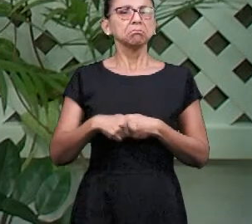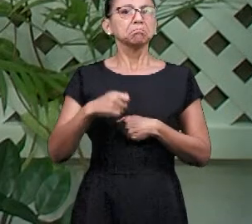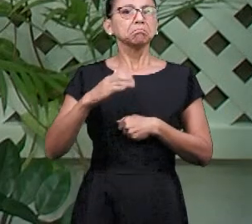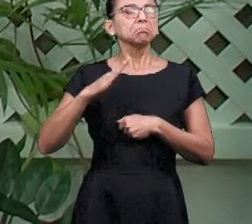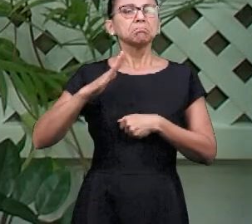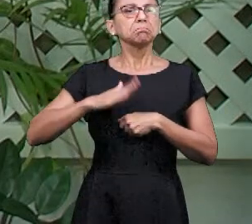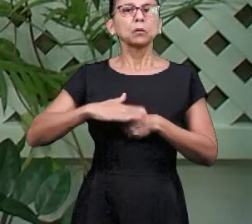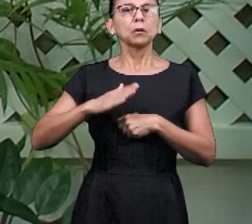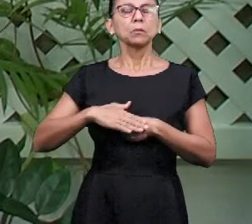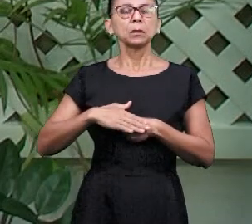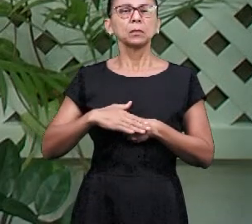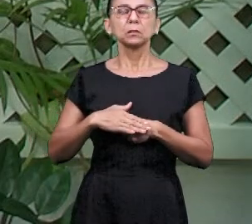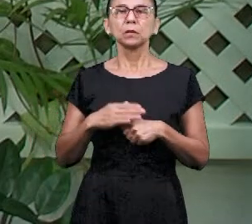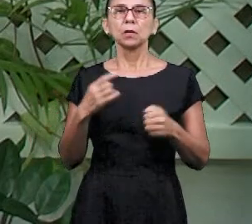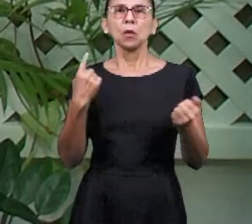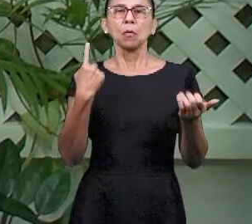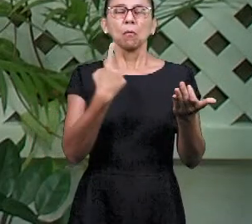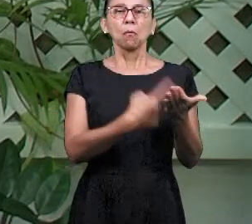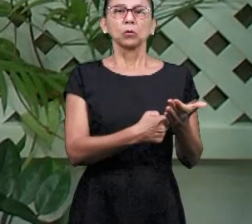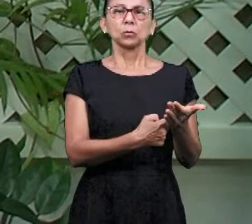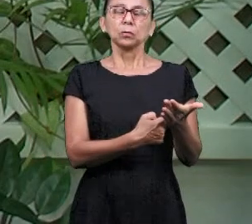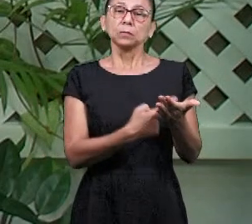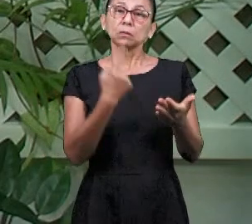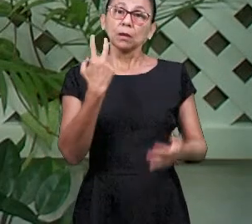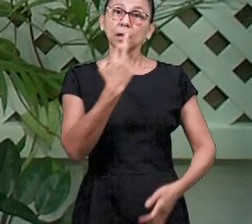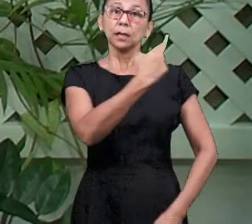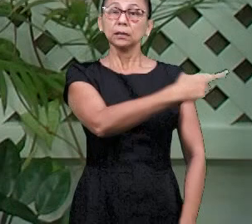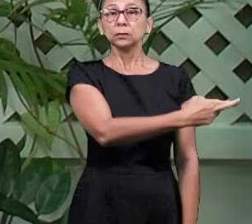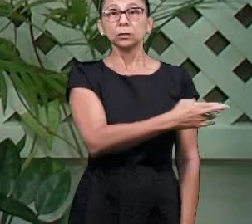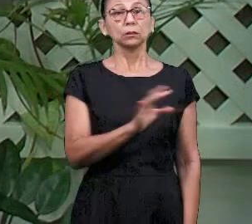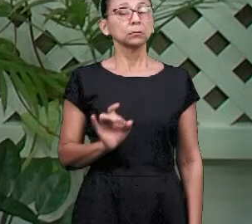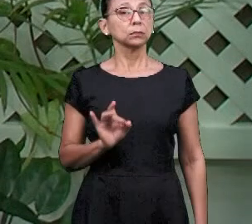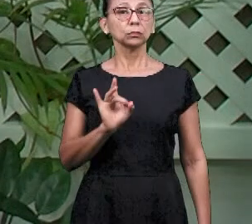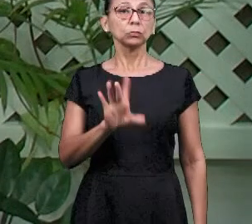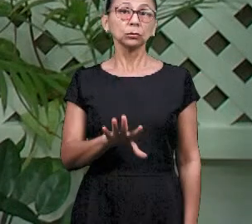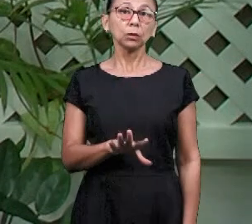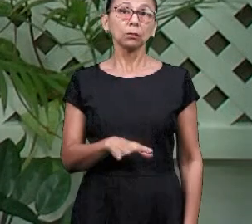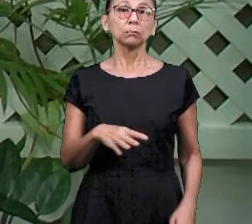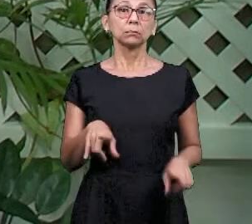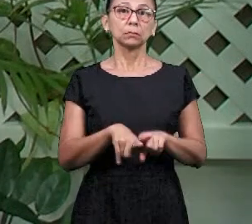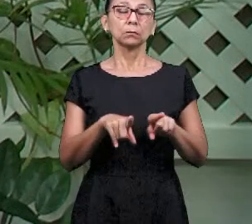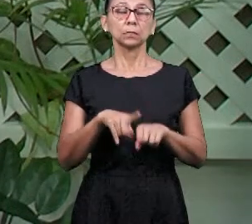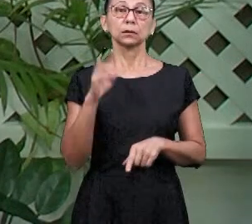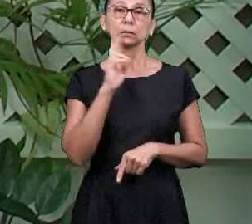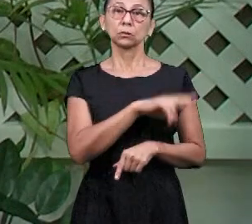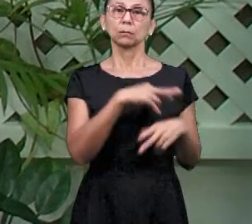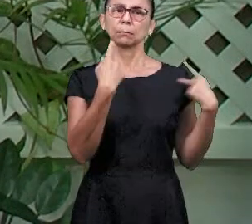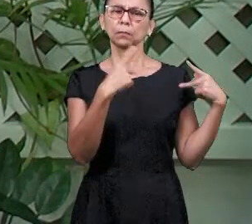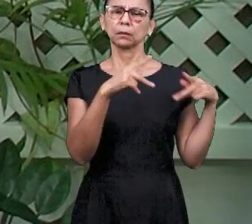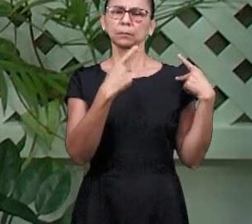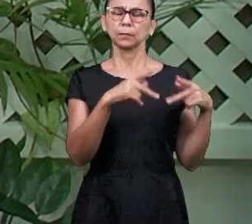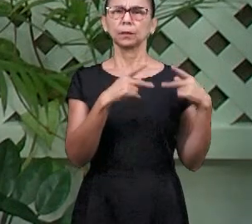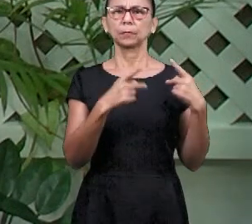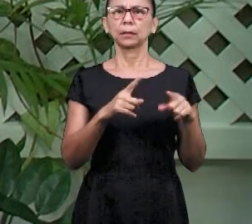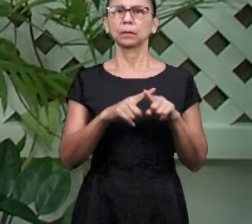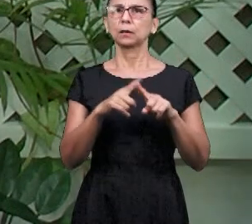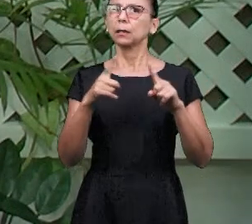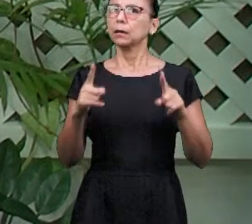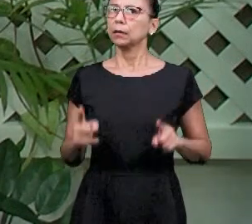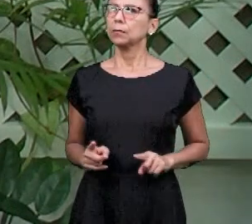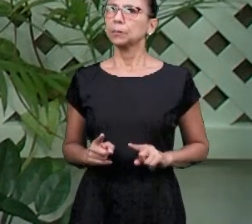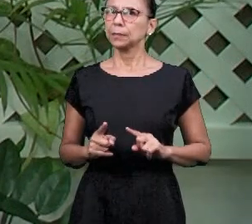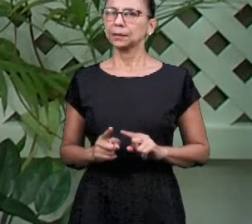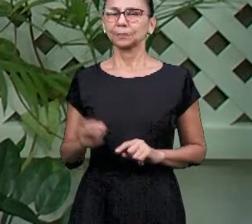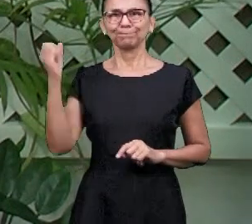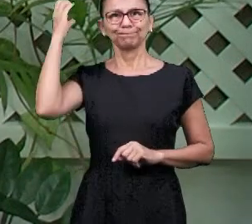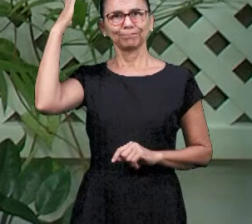parlé? Ce qu'il a parlé à la samaritaine. Il a commencé une conversation. Il savait que la